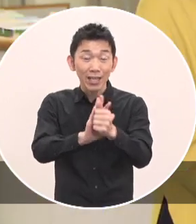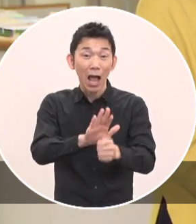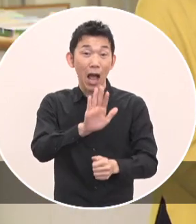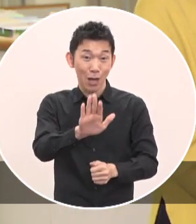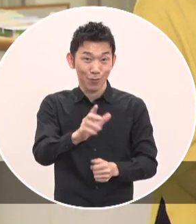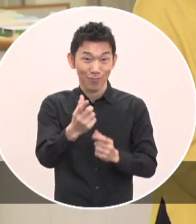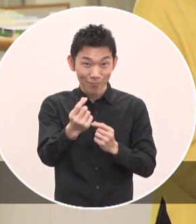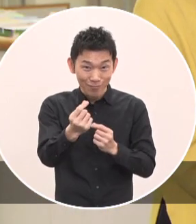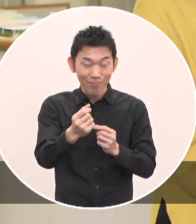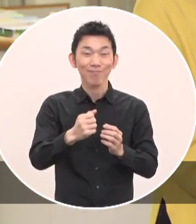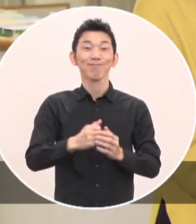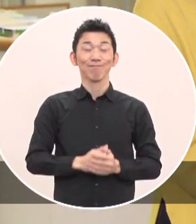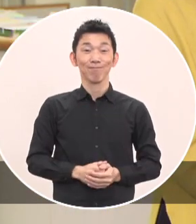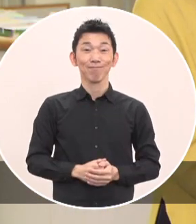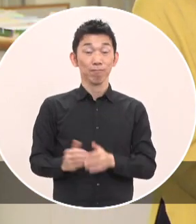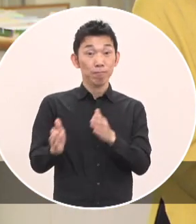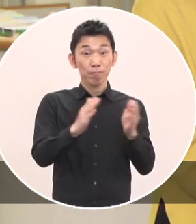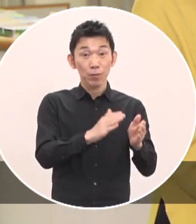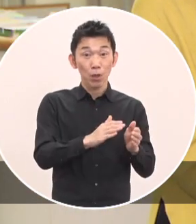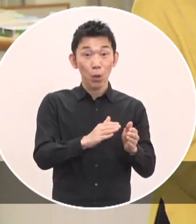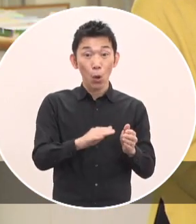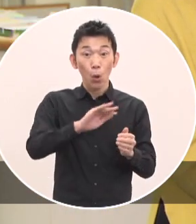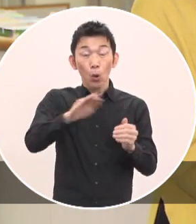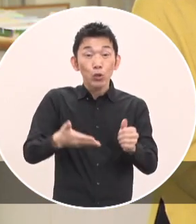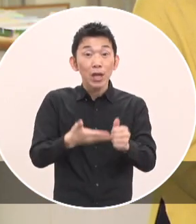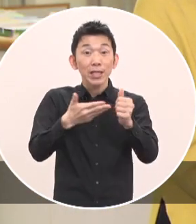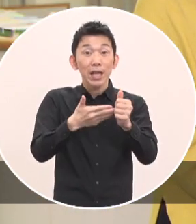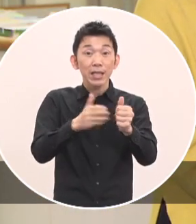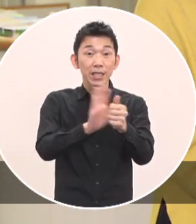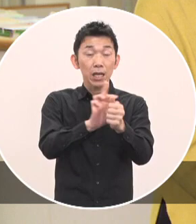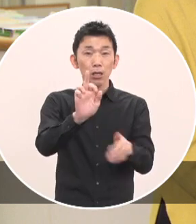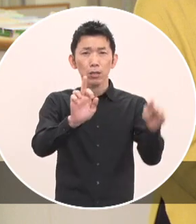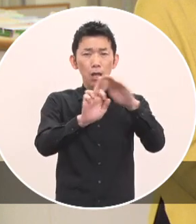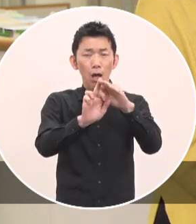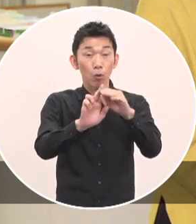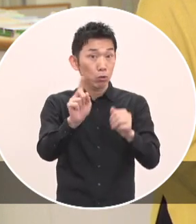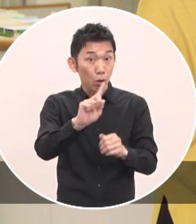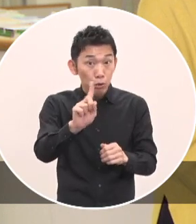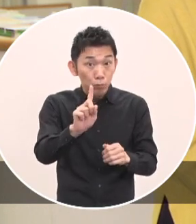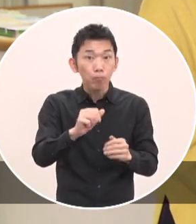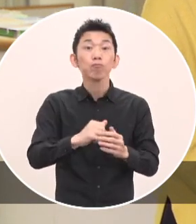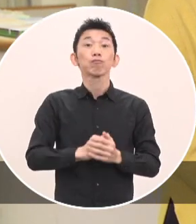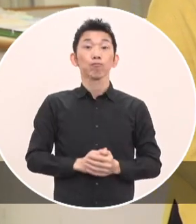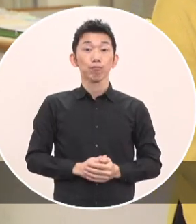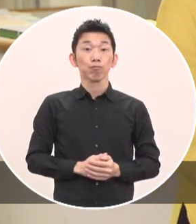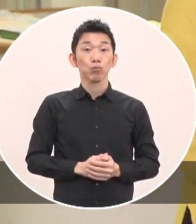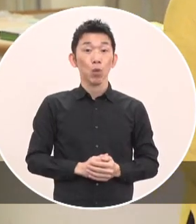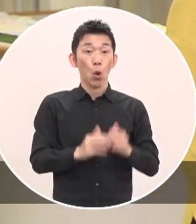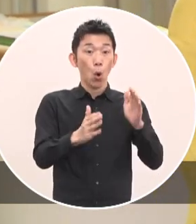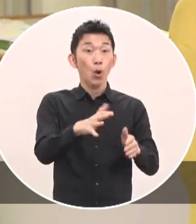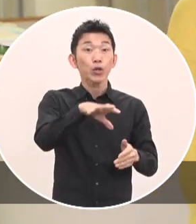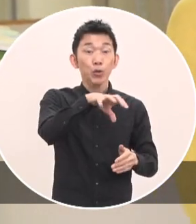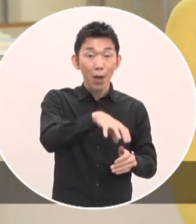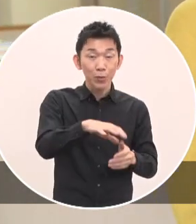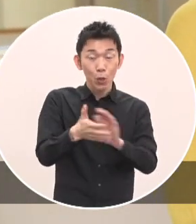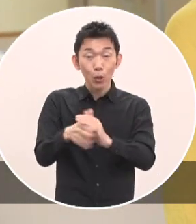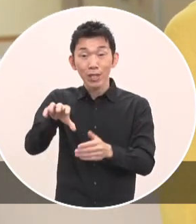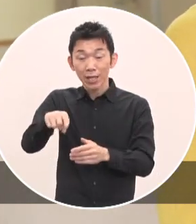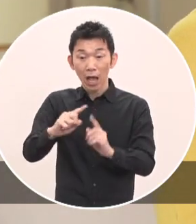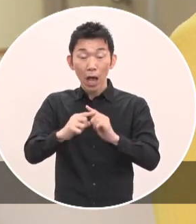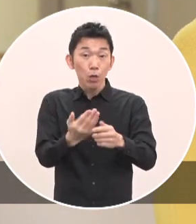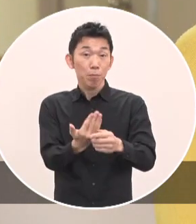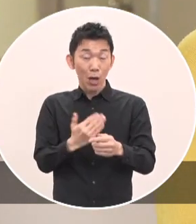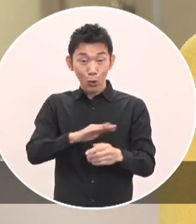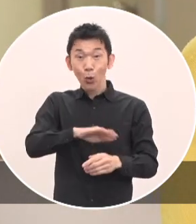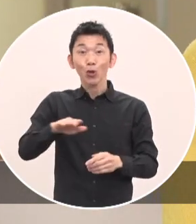ですねところで子育て支援センターはどのような場所ですか保育園や幼稚園に入る前のお子